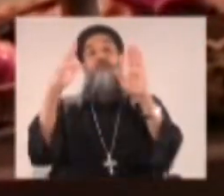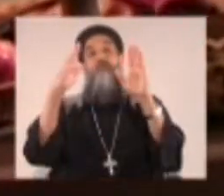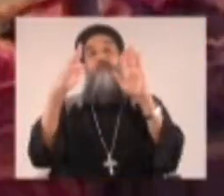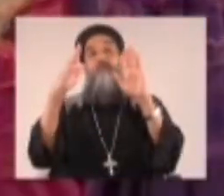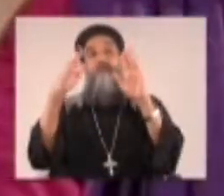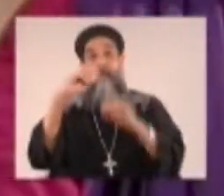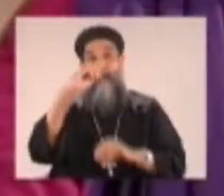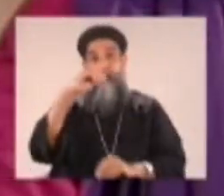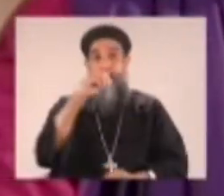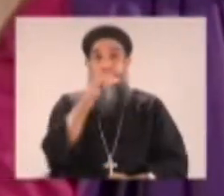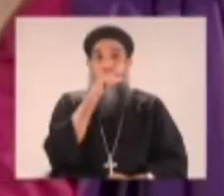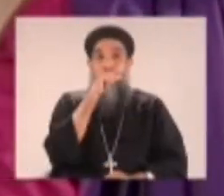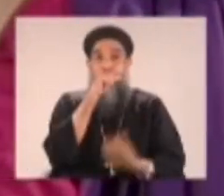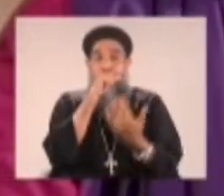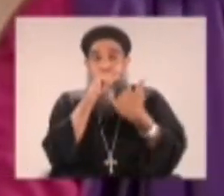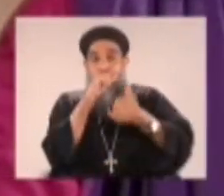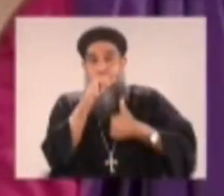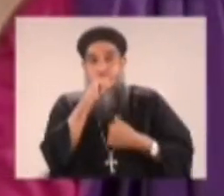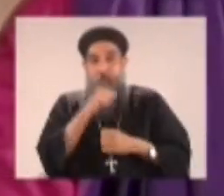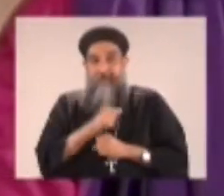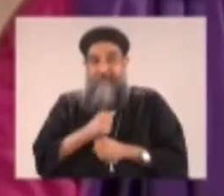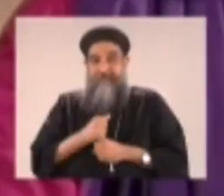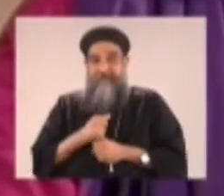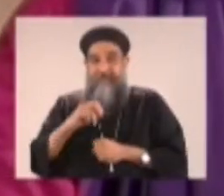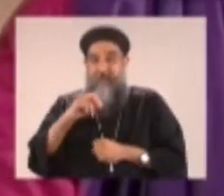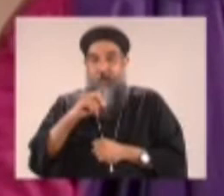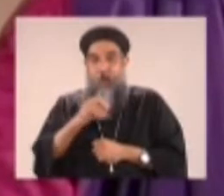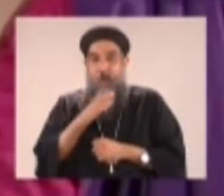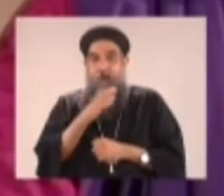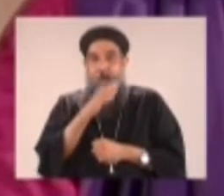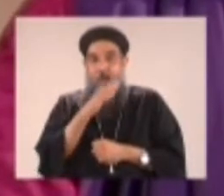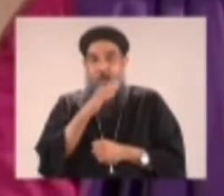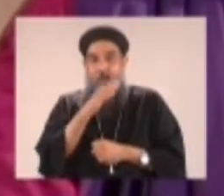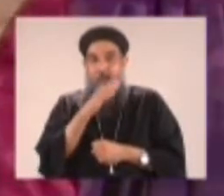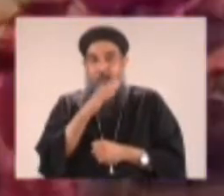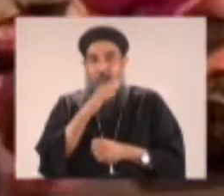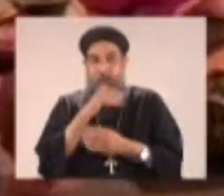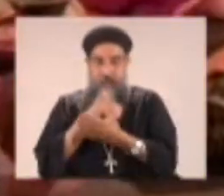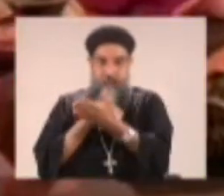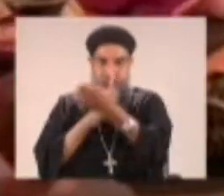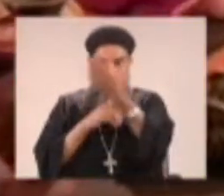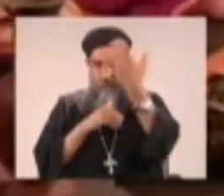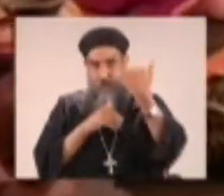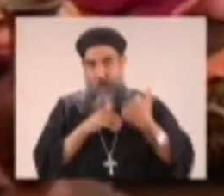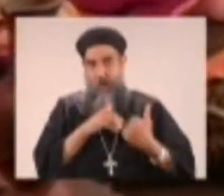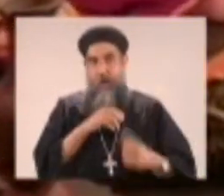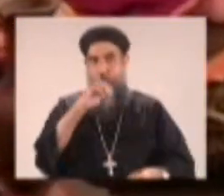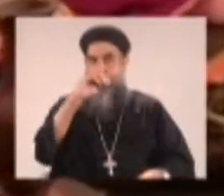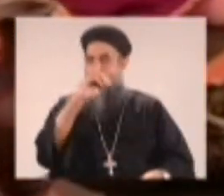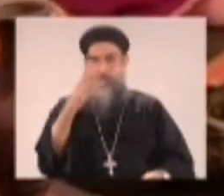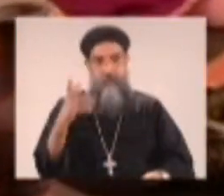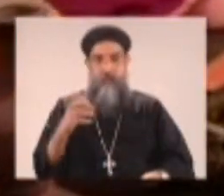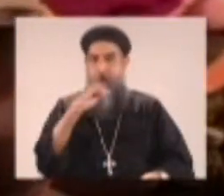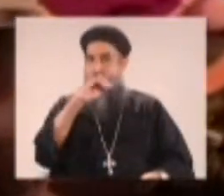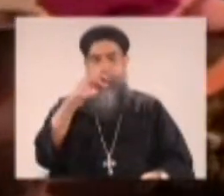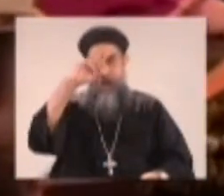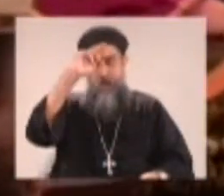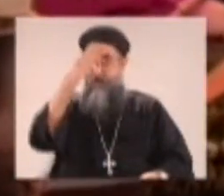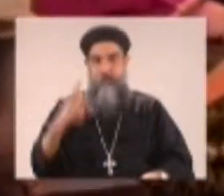صمويل كان خايف، بس حكى لعالي الكاهن على كل حاجة ربنا قالها. فرد عالي